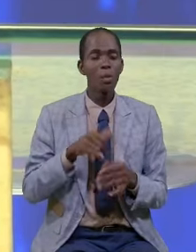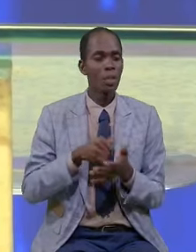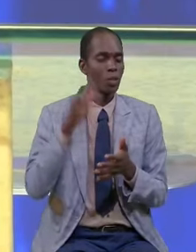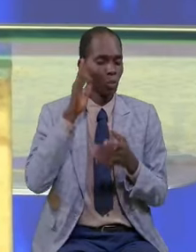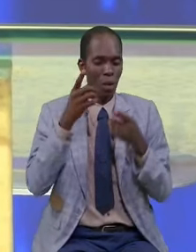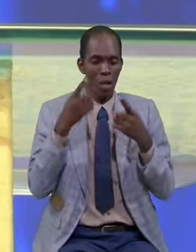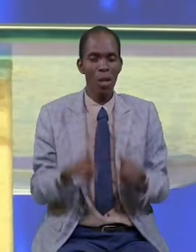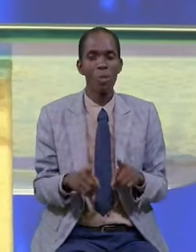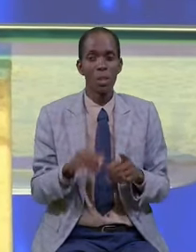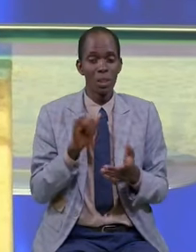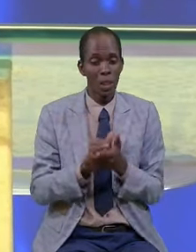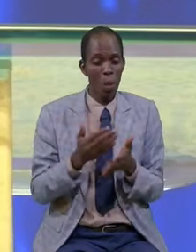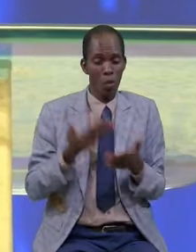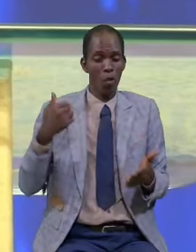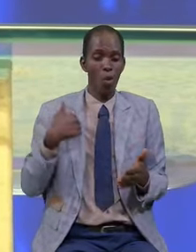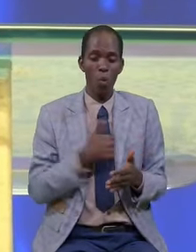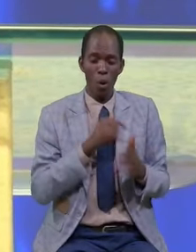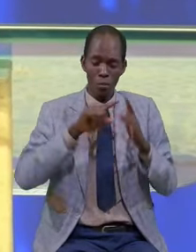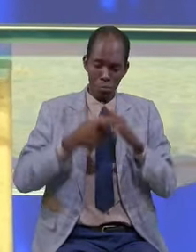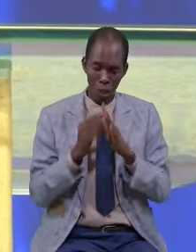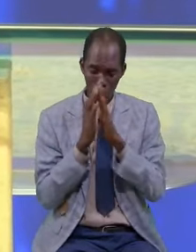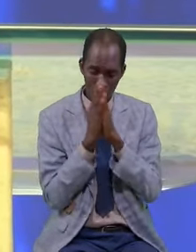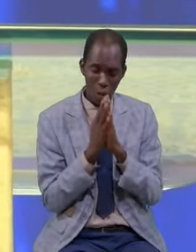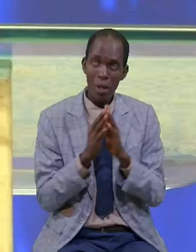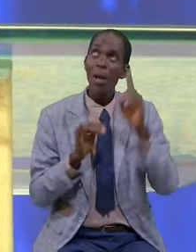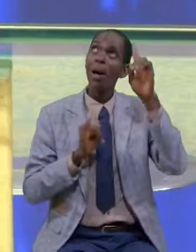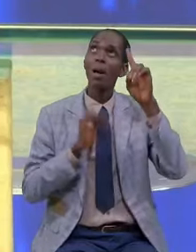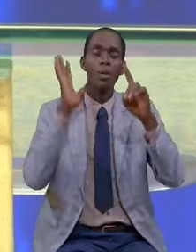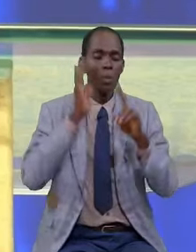avant qu'il m'invoque, je répondrai.